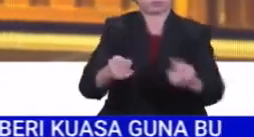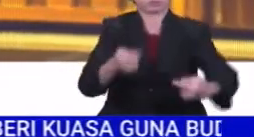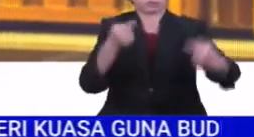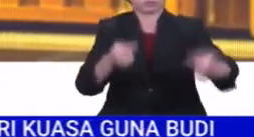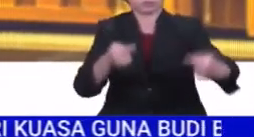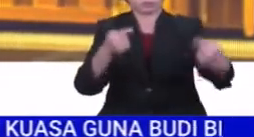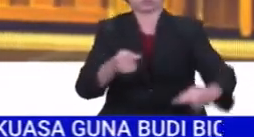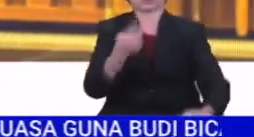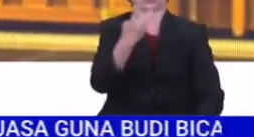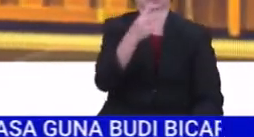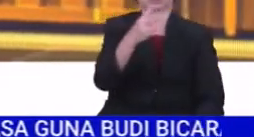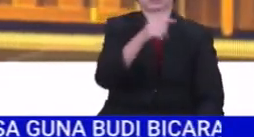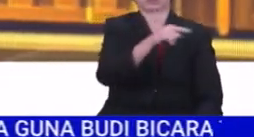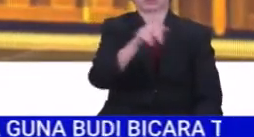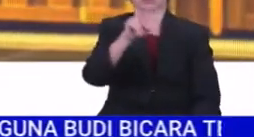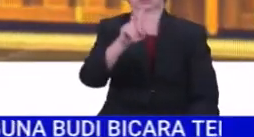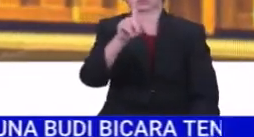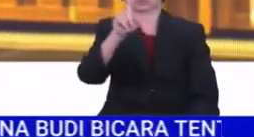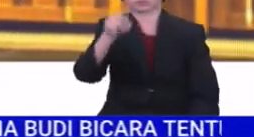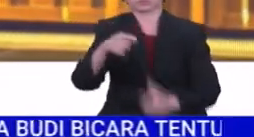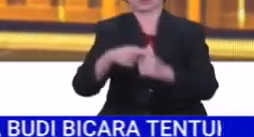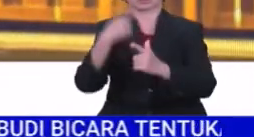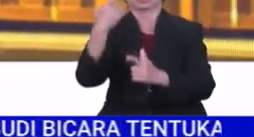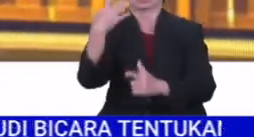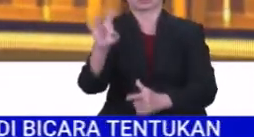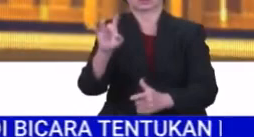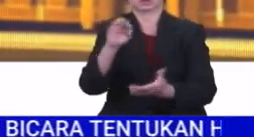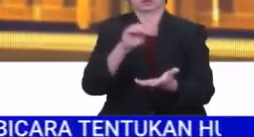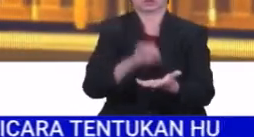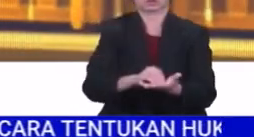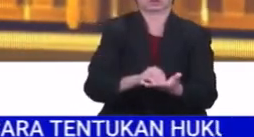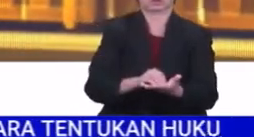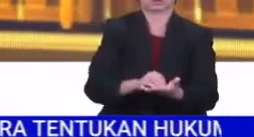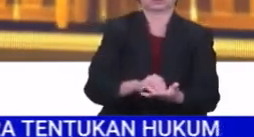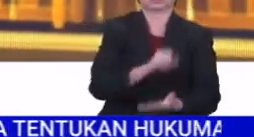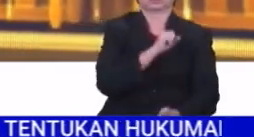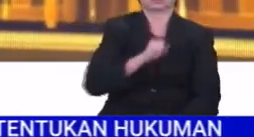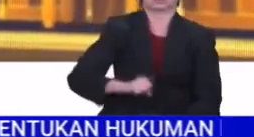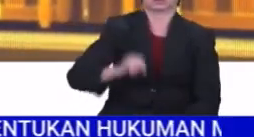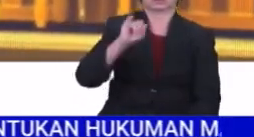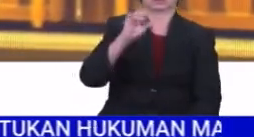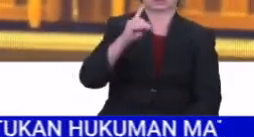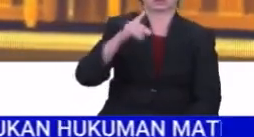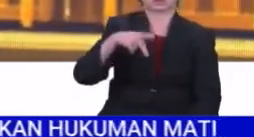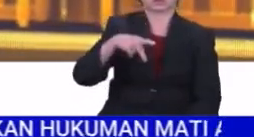pada 12 hingga 21oz Dini mesti pendidikan Sultan Idris